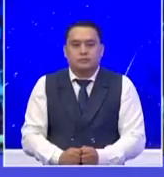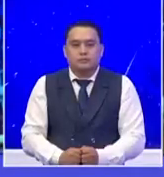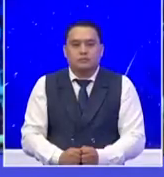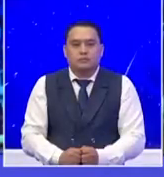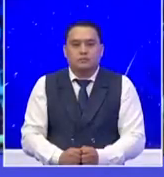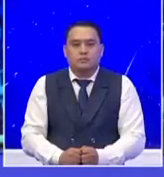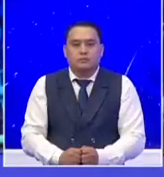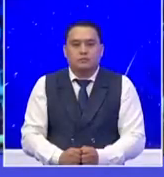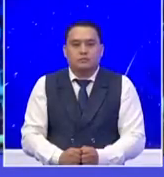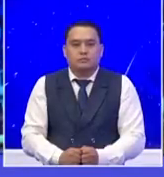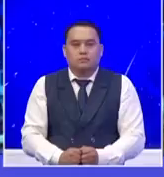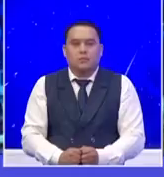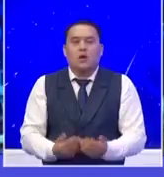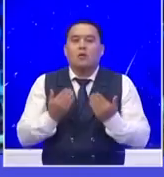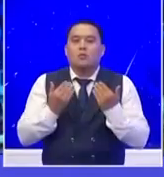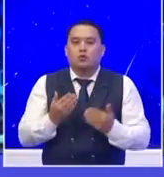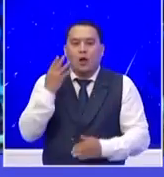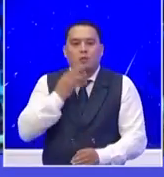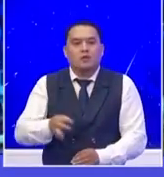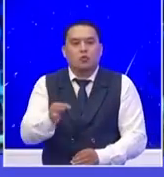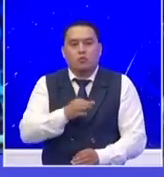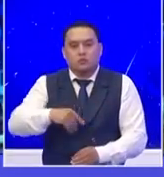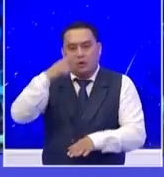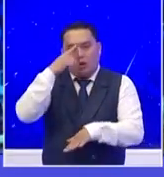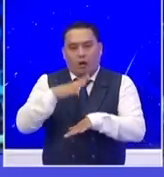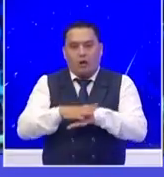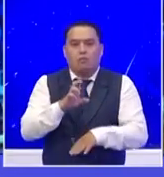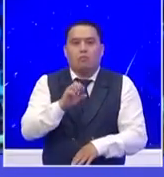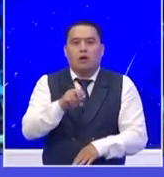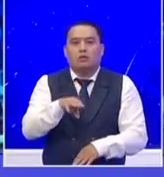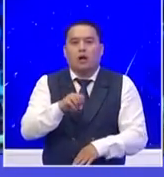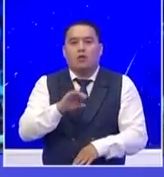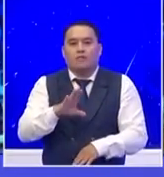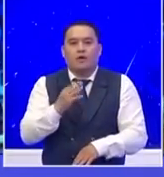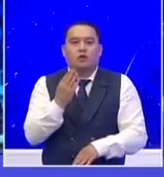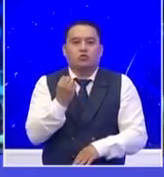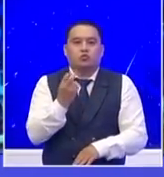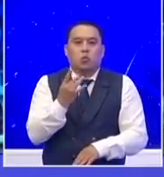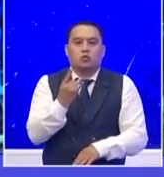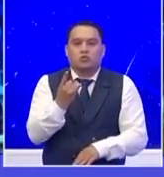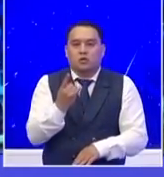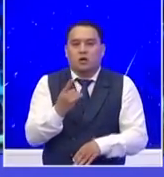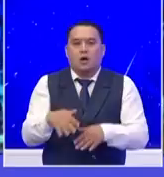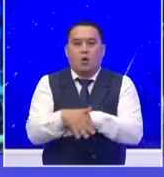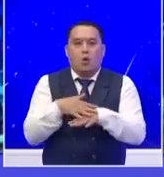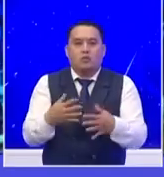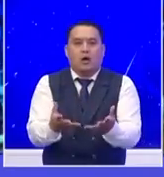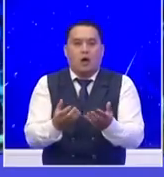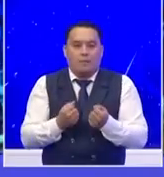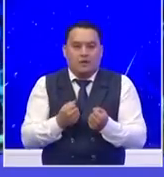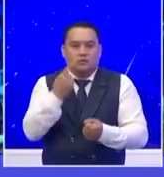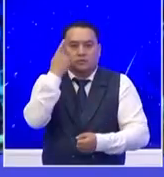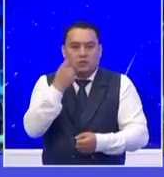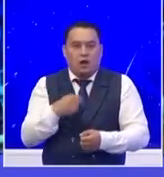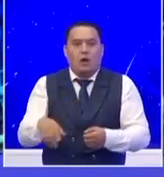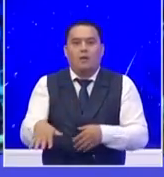Ел мұң мұқтажын тыңдады. Бүгін Алматы облысының әкімі Амандық Баталов Шонжыда қоғамдық қабылда өткізді. Алдын ала хабарламаға сәйкес